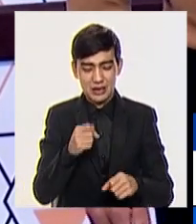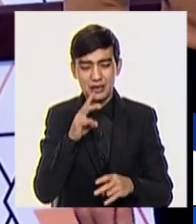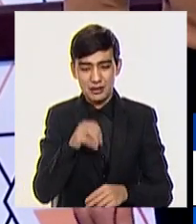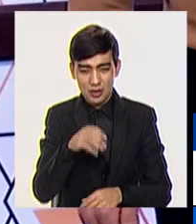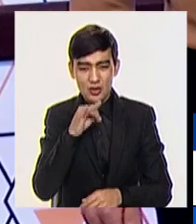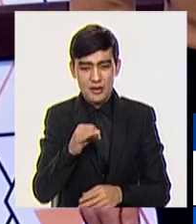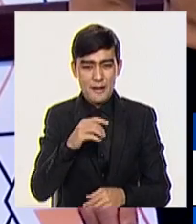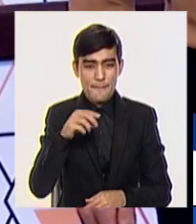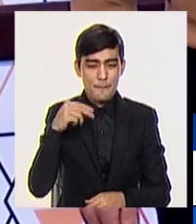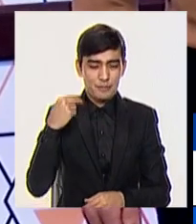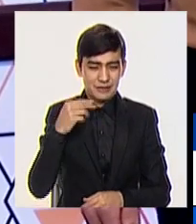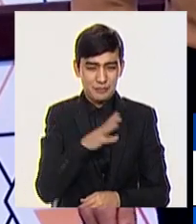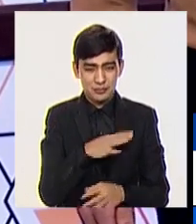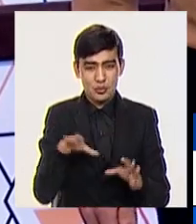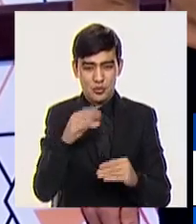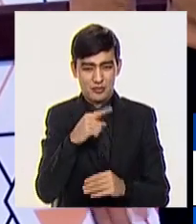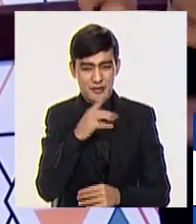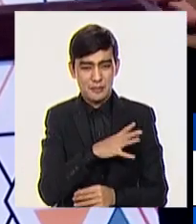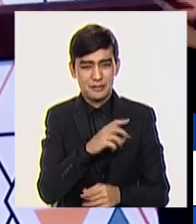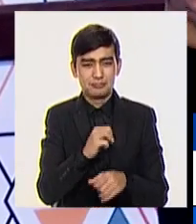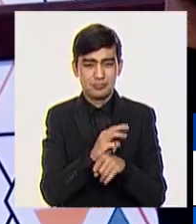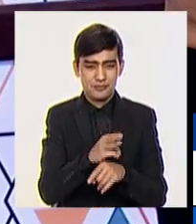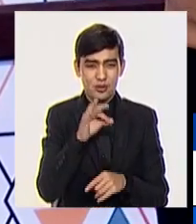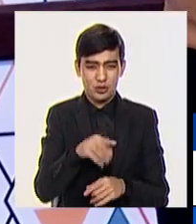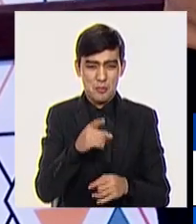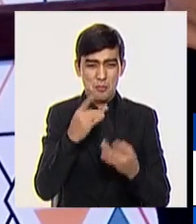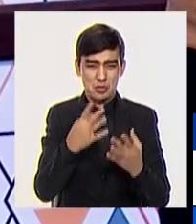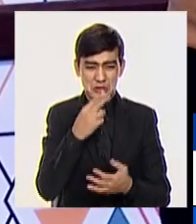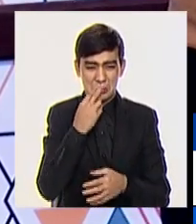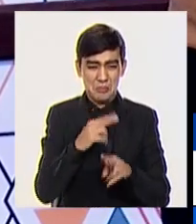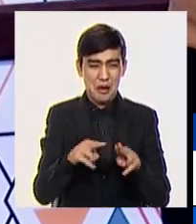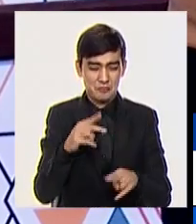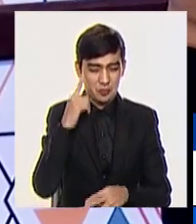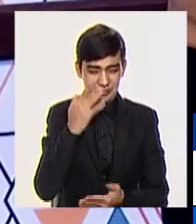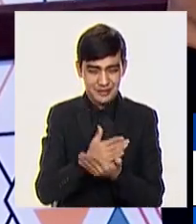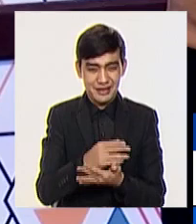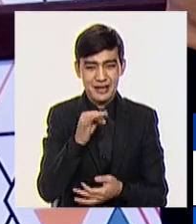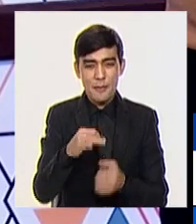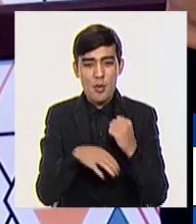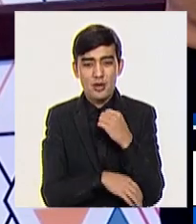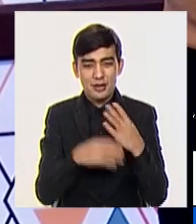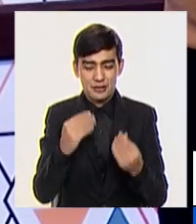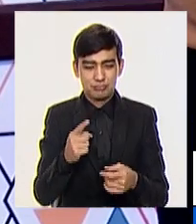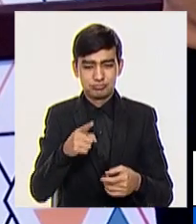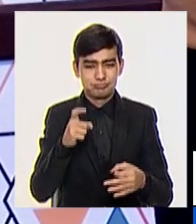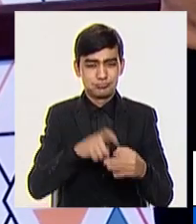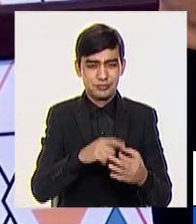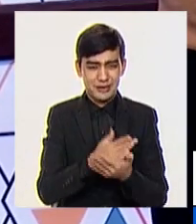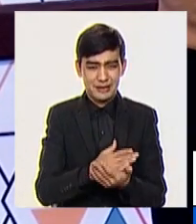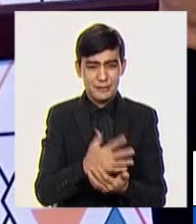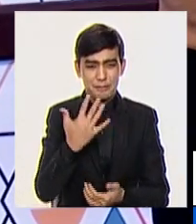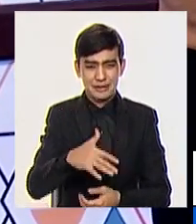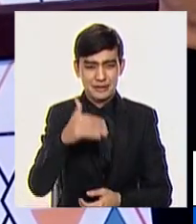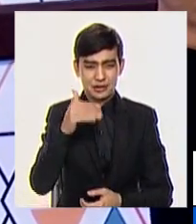скептически относится к коронавирусу, называя его не более чем обычным гриппом. При этом только за последний день здесь зарегистрировали